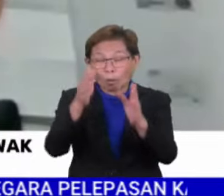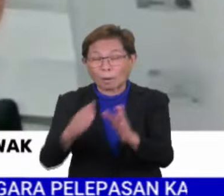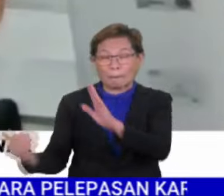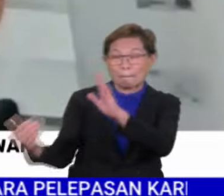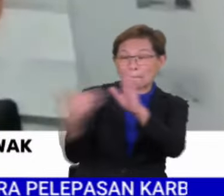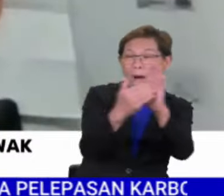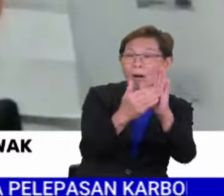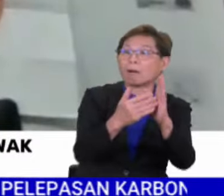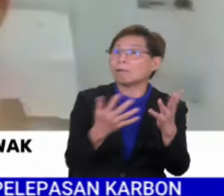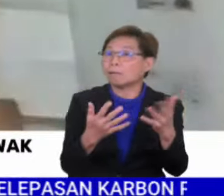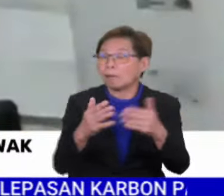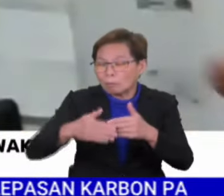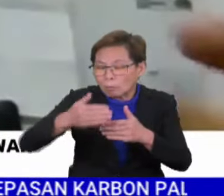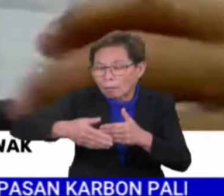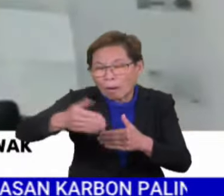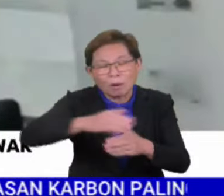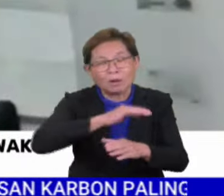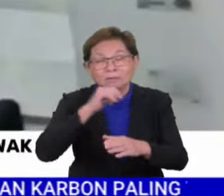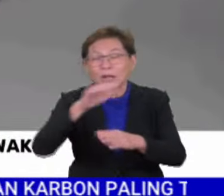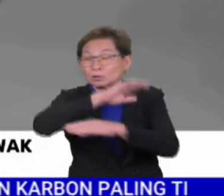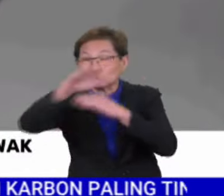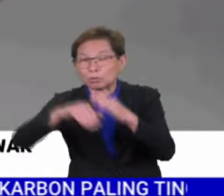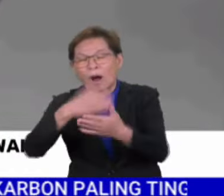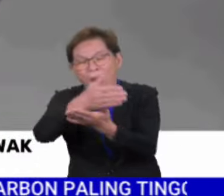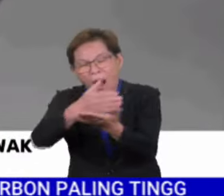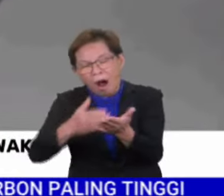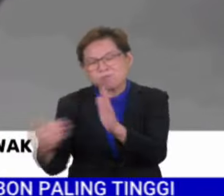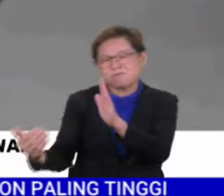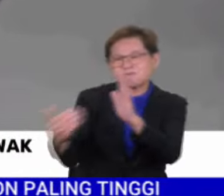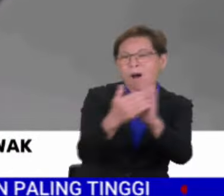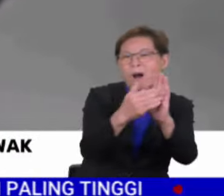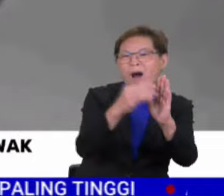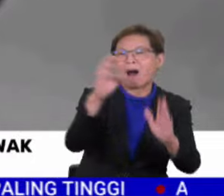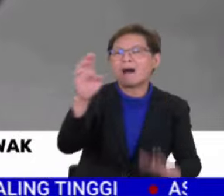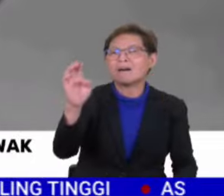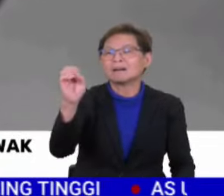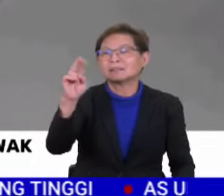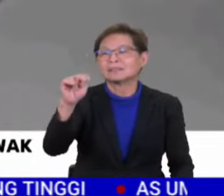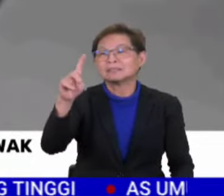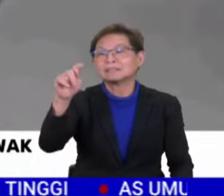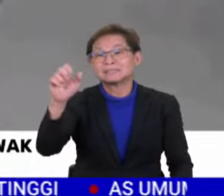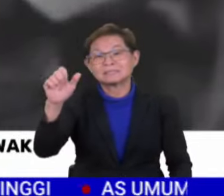akhirnya, tidak semua, sebahagian, kerana dia